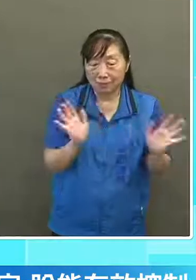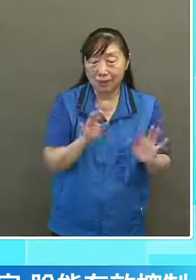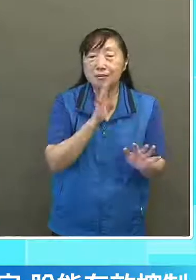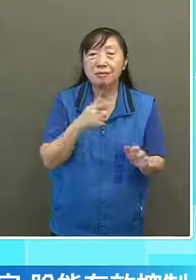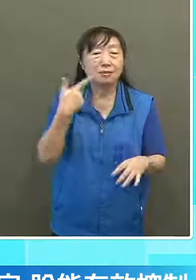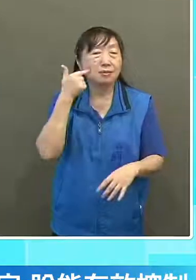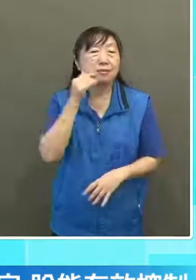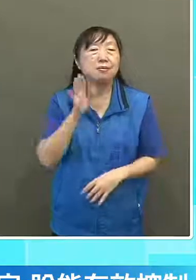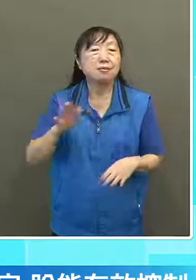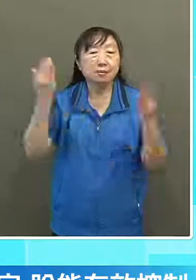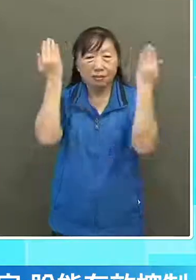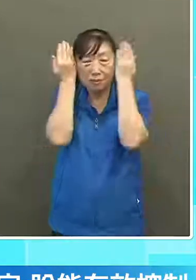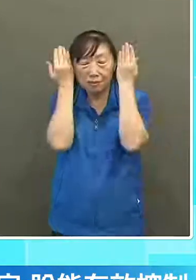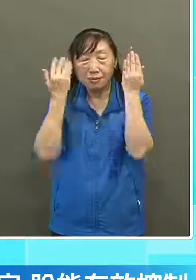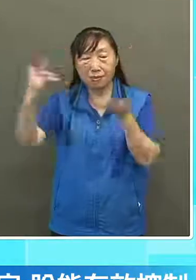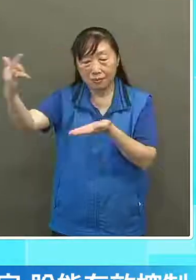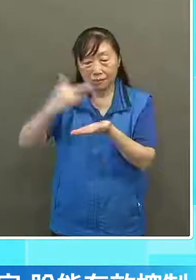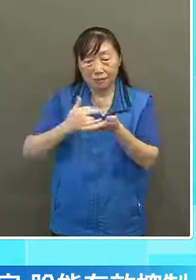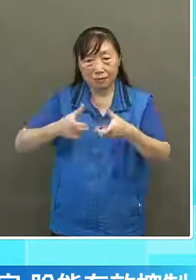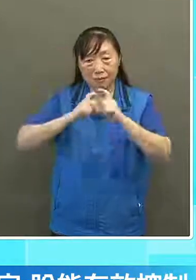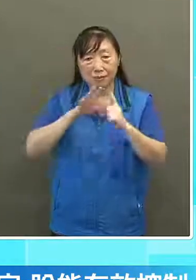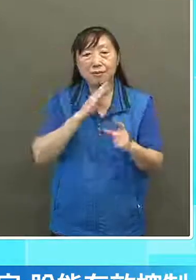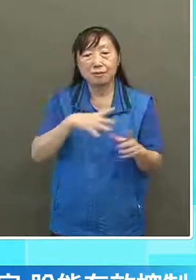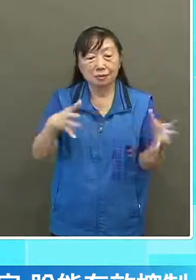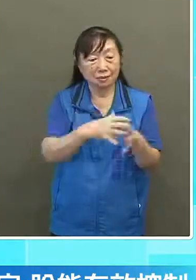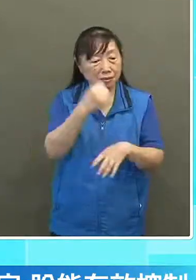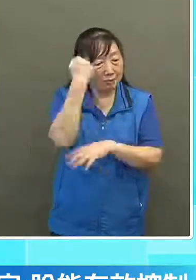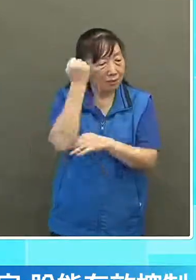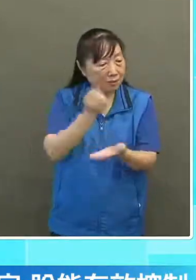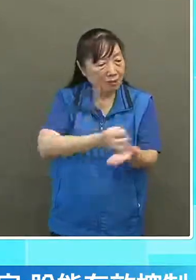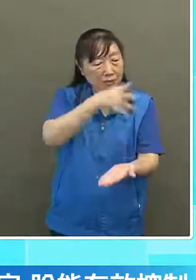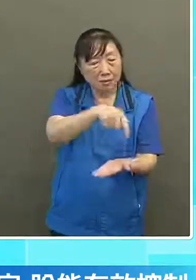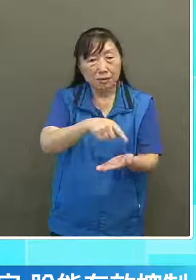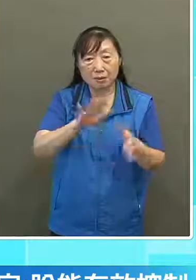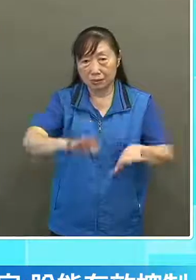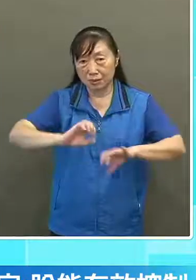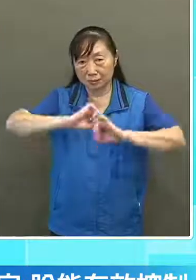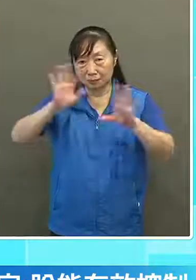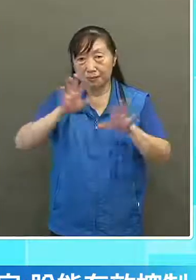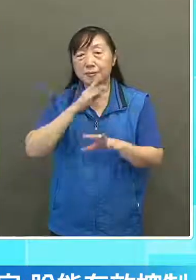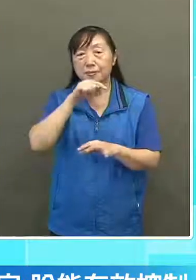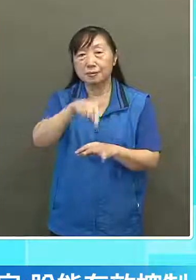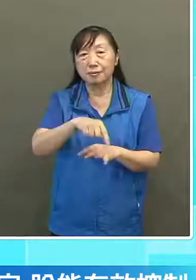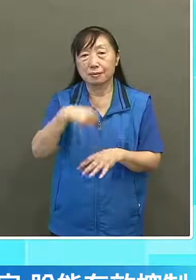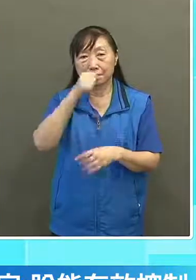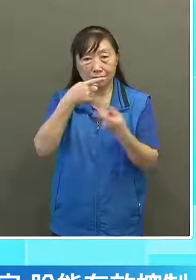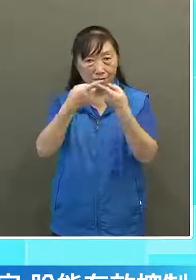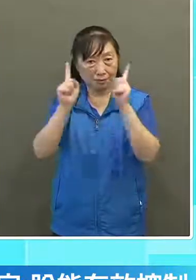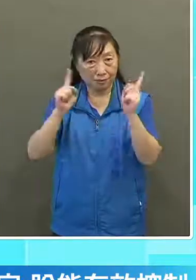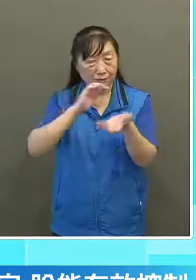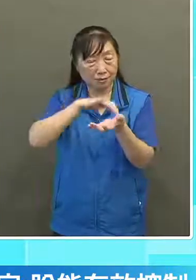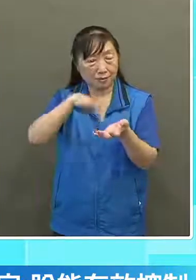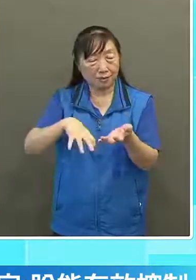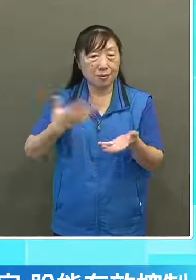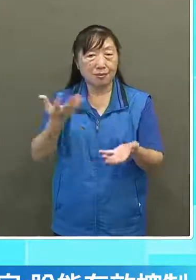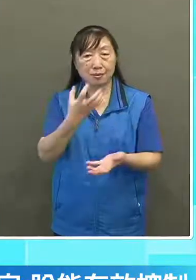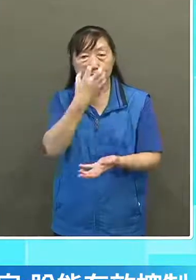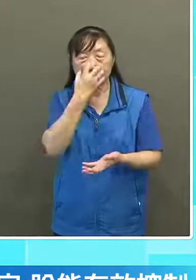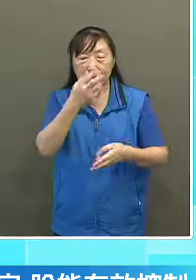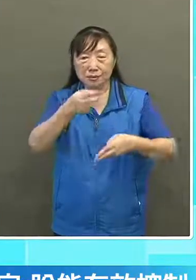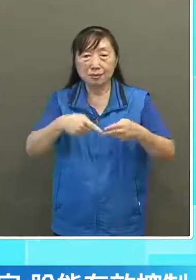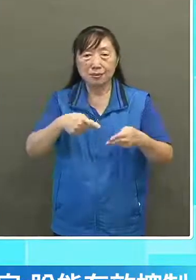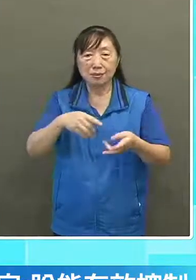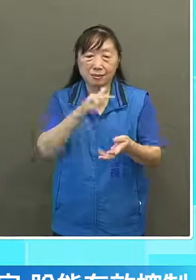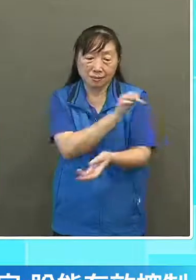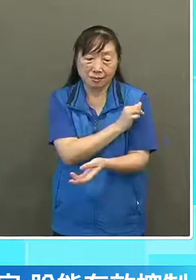人，那该案跟幼儿园家属住在同一栋社区大楼，今天公布的确诊台大医院女麻醉师也住在这里，那这